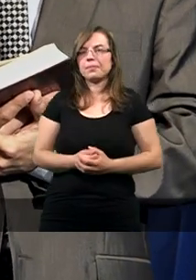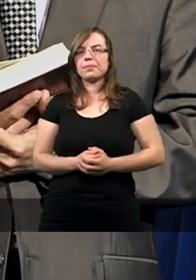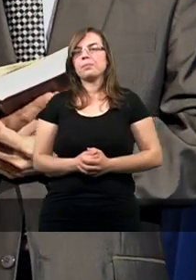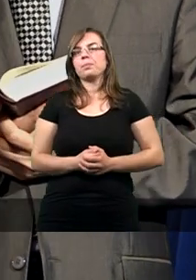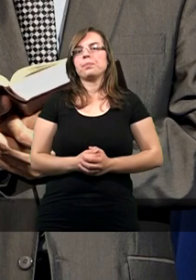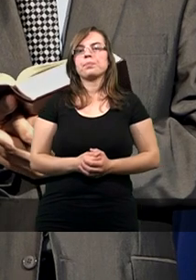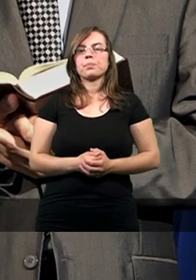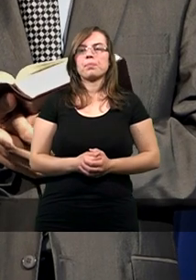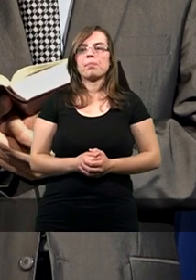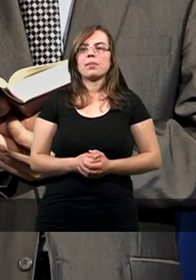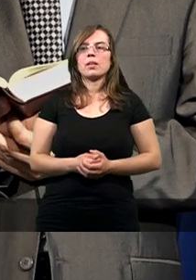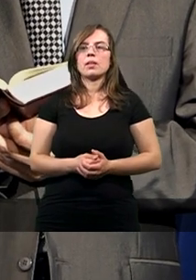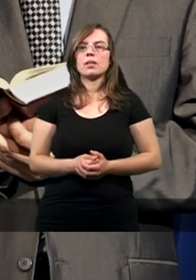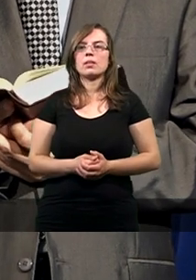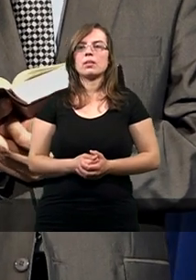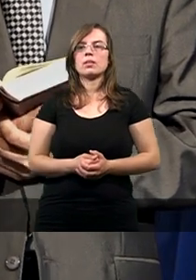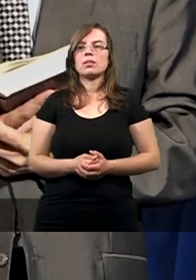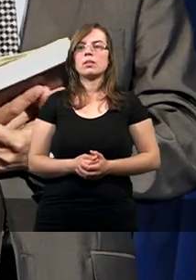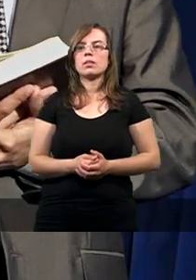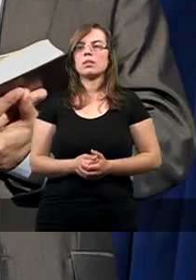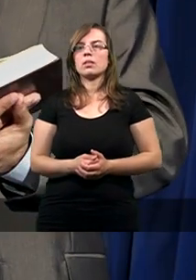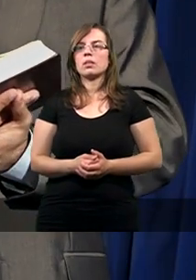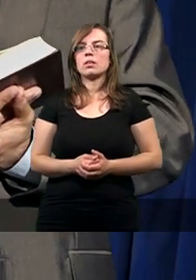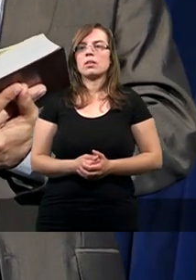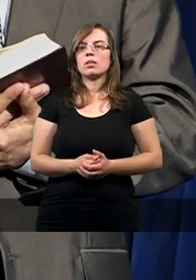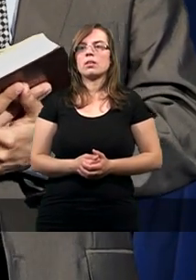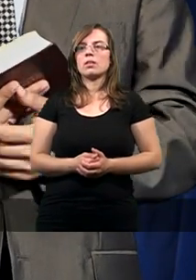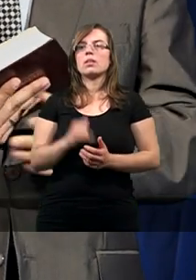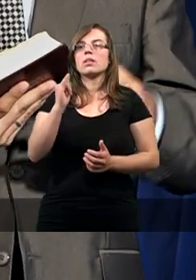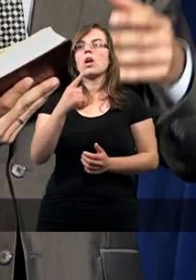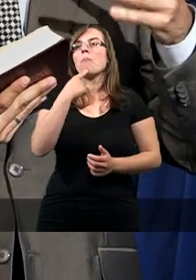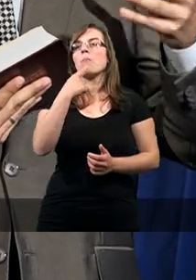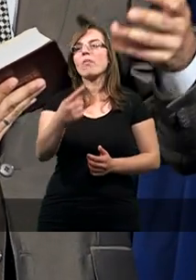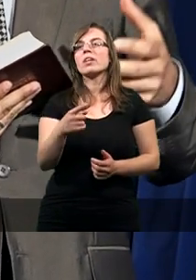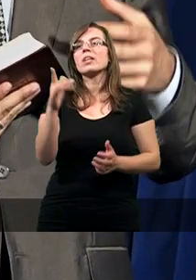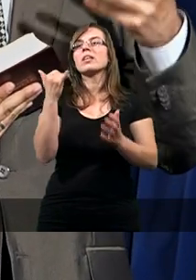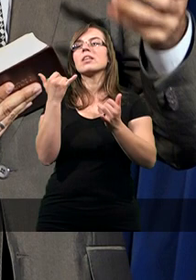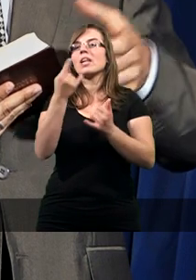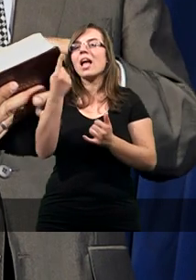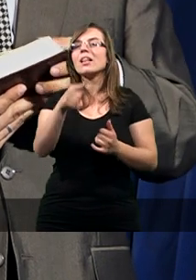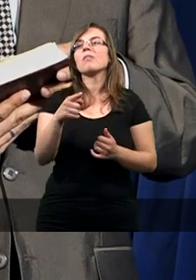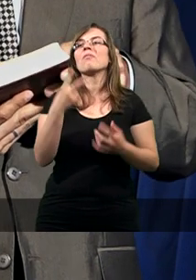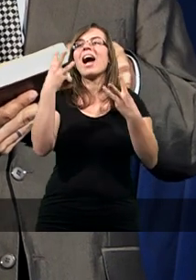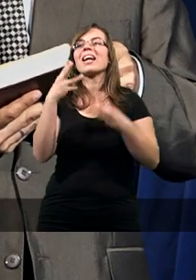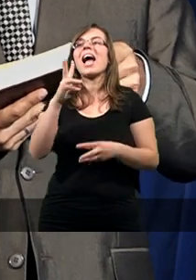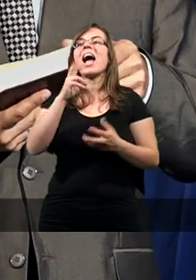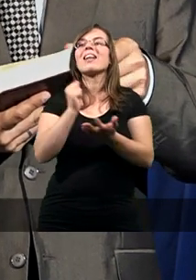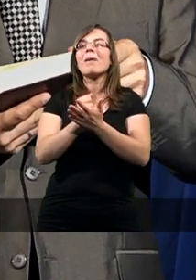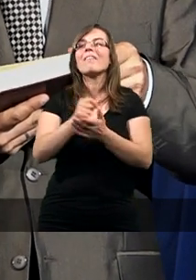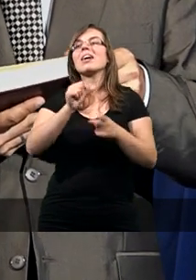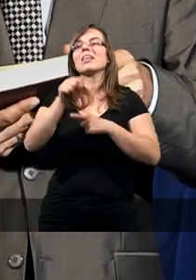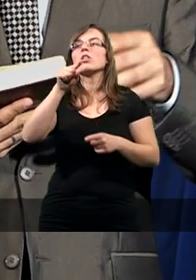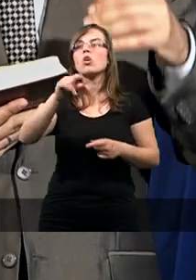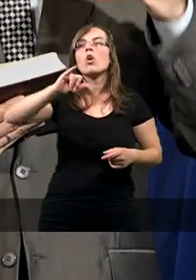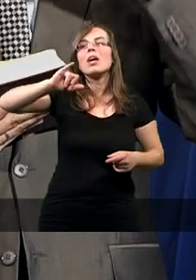the only important criteria is how tall our pastor is. I powiedzieli, jedynym ważnym kryterium jest